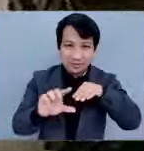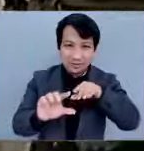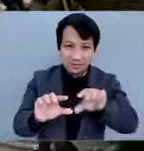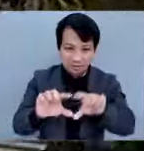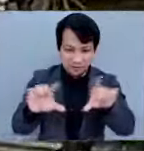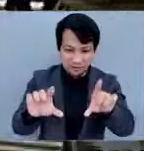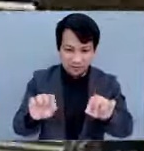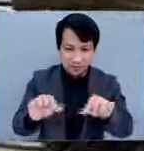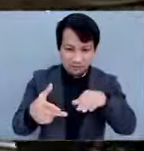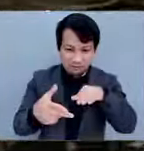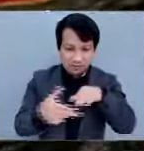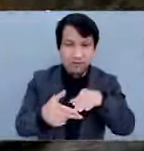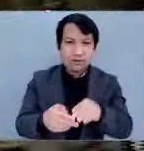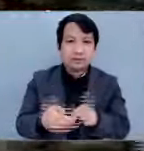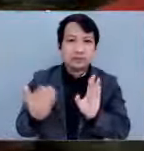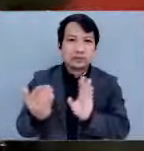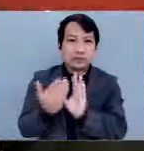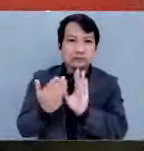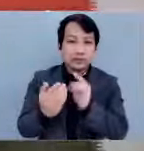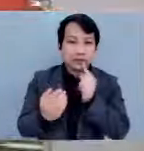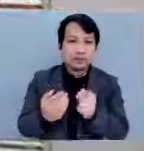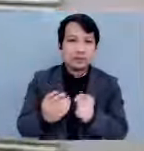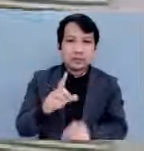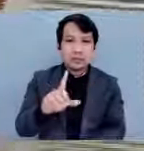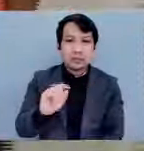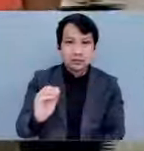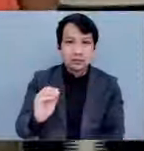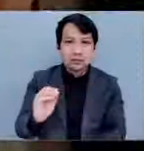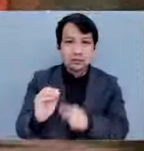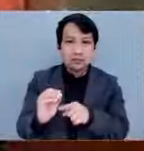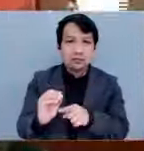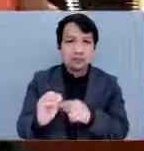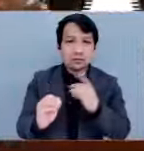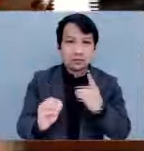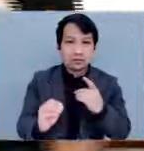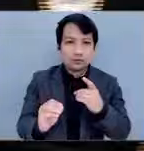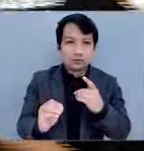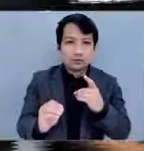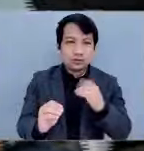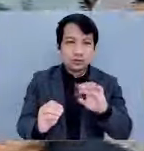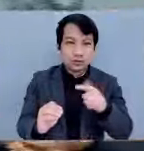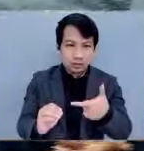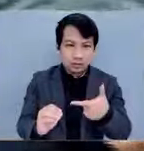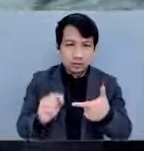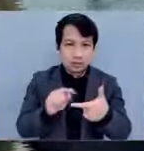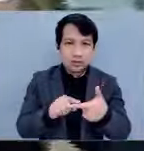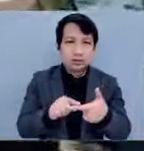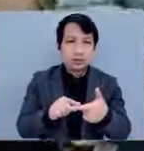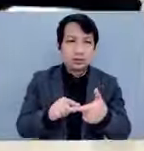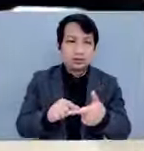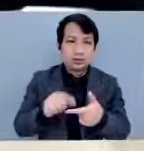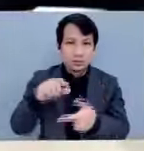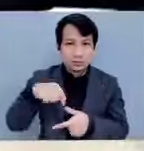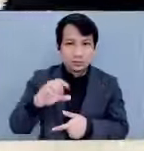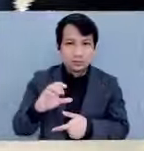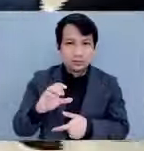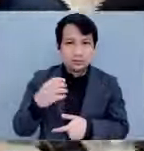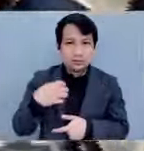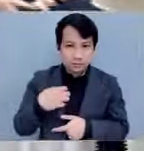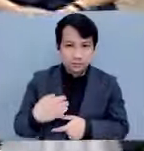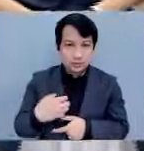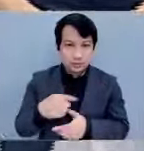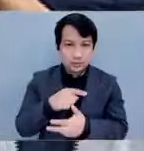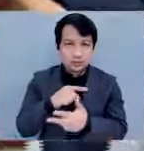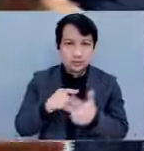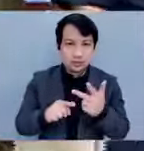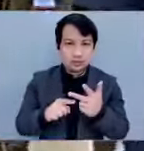Iniharap kanina sa isang press conference ng Land Transportation Office, Department of the Interior and Local Government at Quezon City Police District ang tatlong empleyado